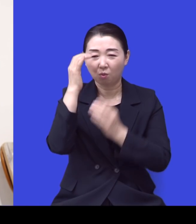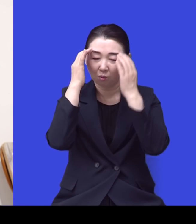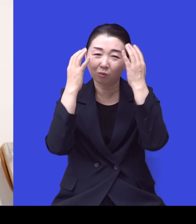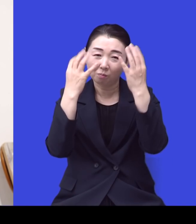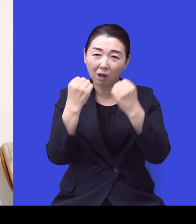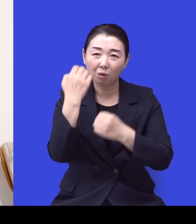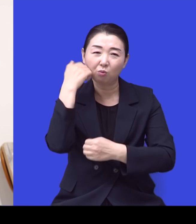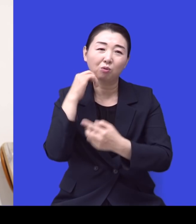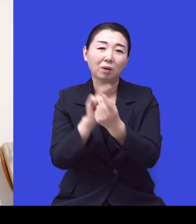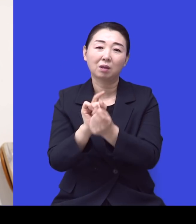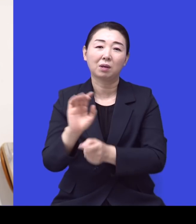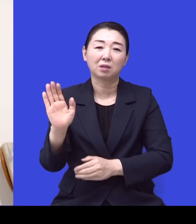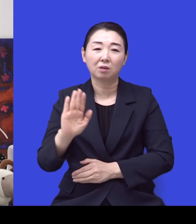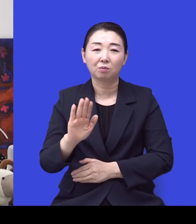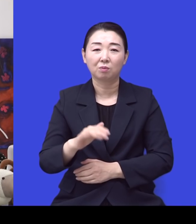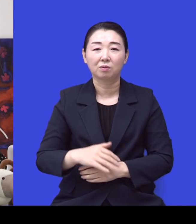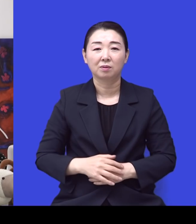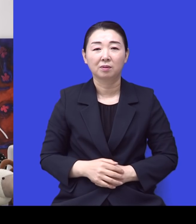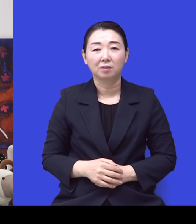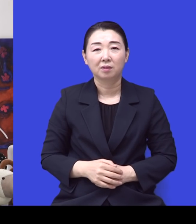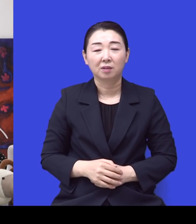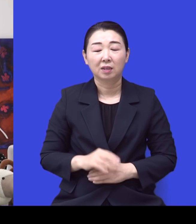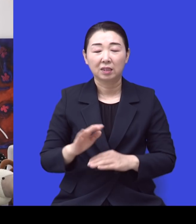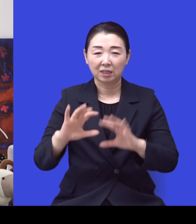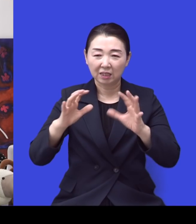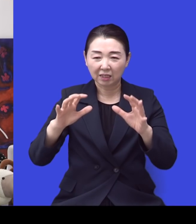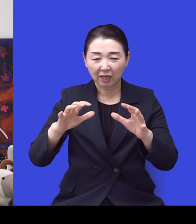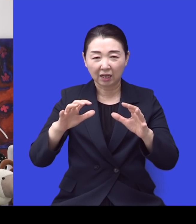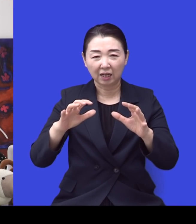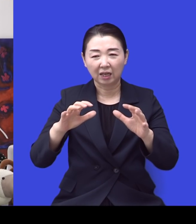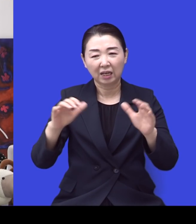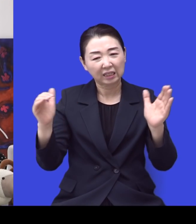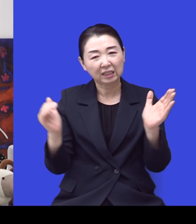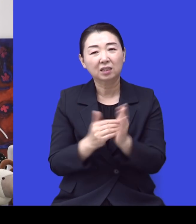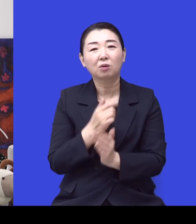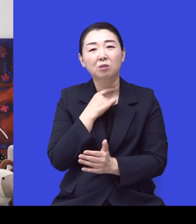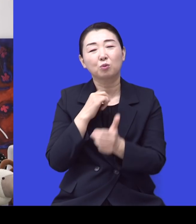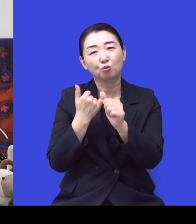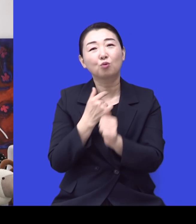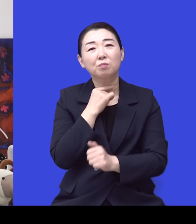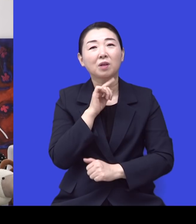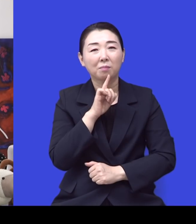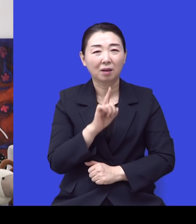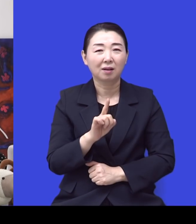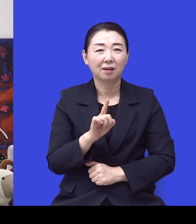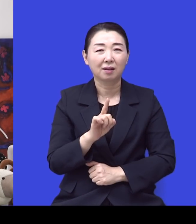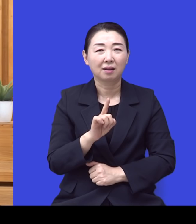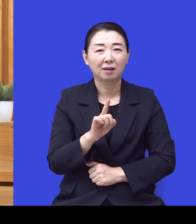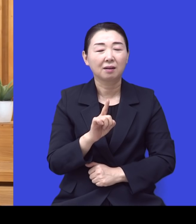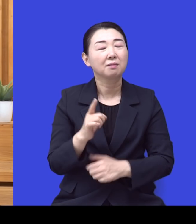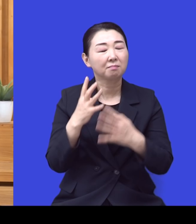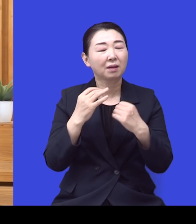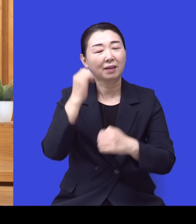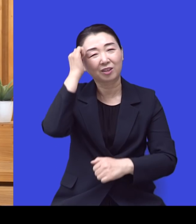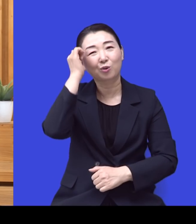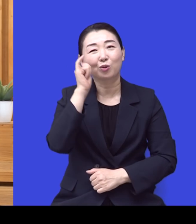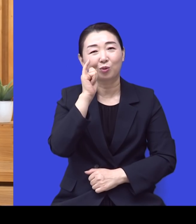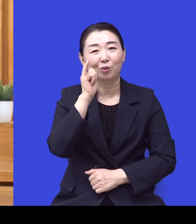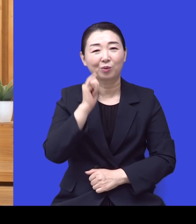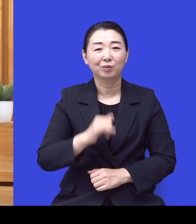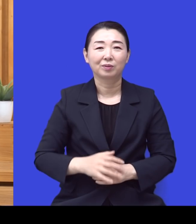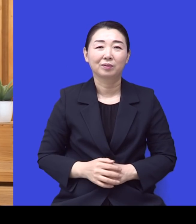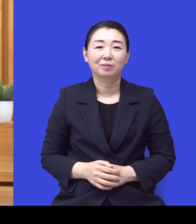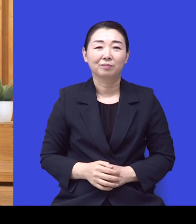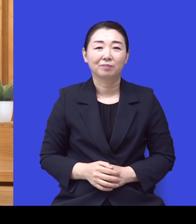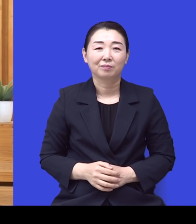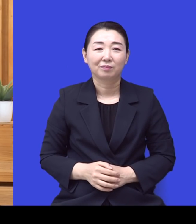늘 예. 죽자고 그냥 이 세상 끝내자. 그랬던 기억이 오랫동안 저에게 있죠. 그 화려하게 사시던 어머님이 네,